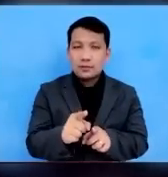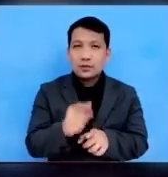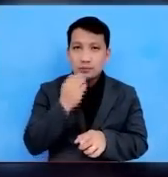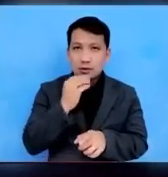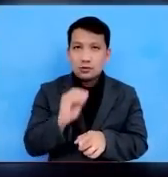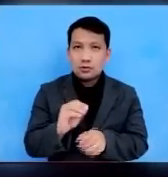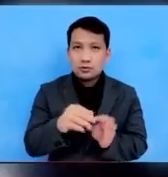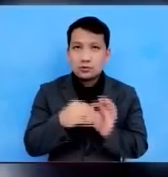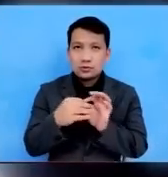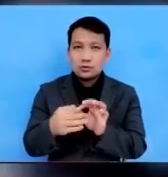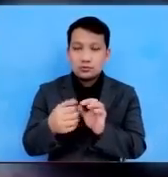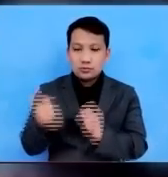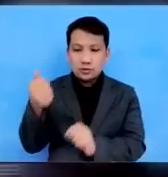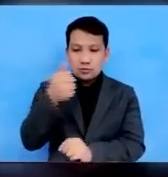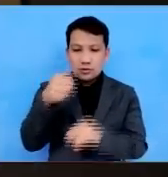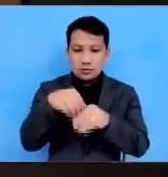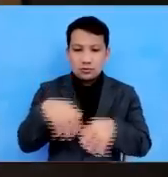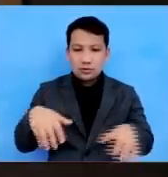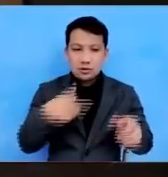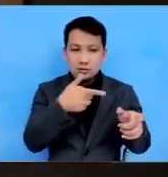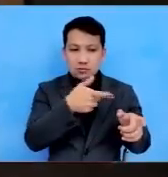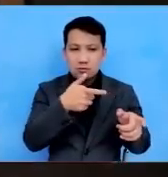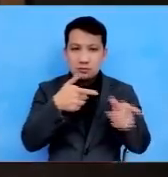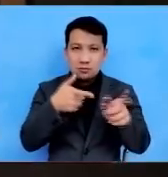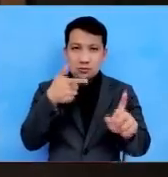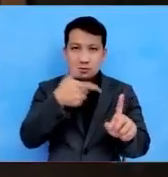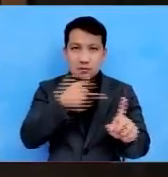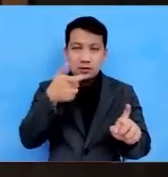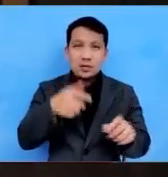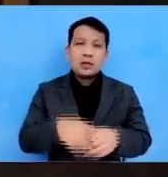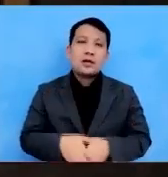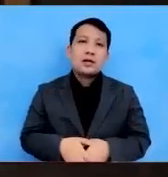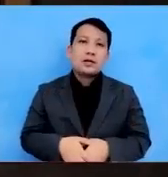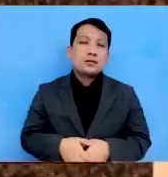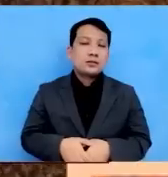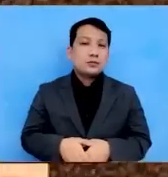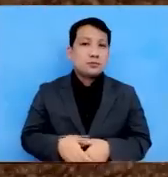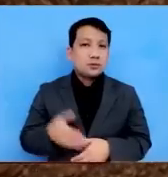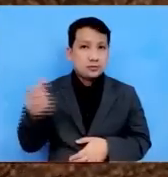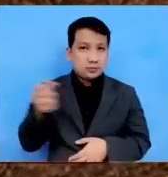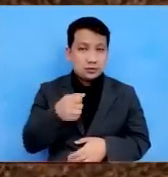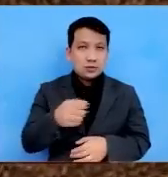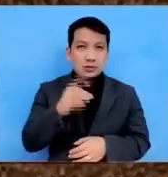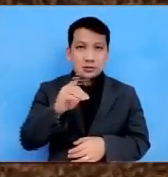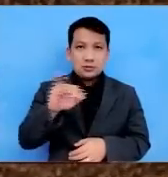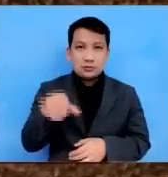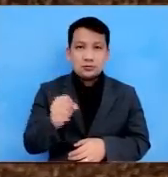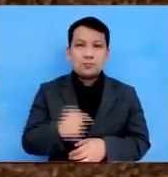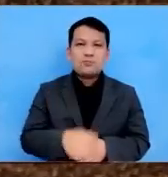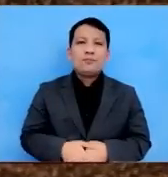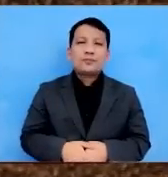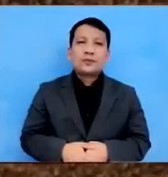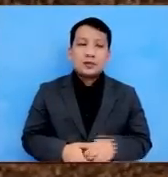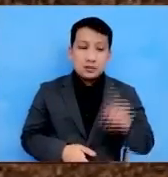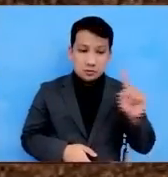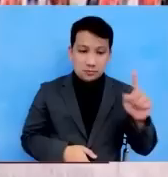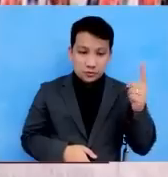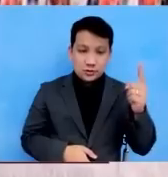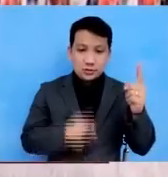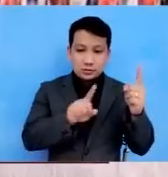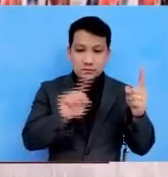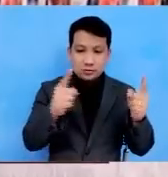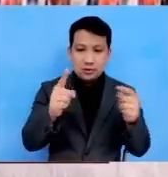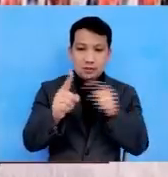hanggang sa pamamaril sa broadcaster. Ayon daw sa mga affidavit na nakuha ng Department of Justice, may number 2 ang mastermind sa krimen.